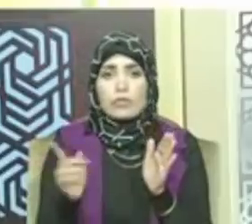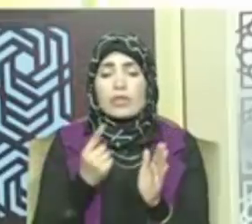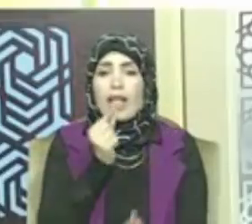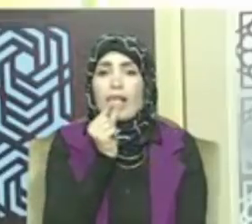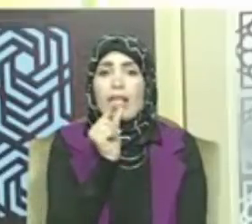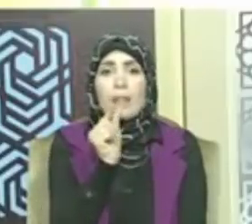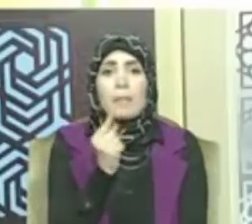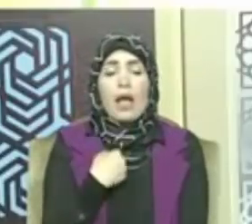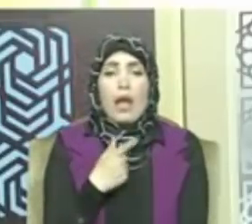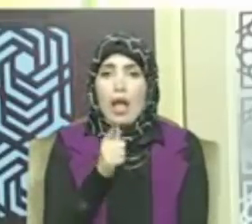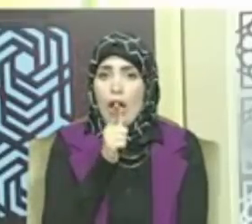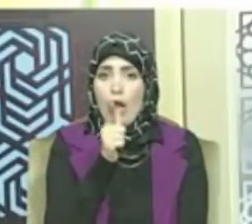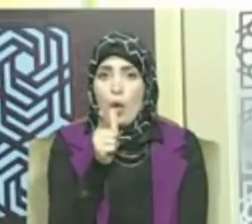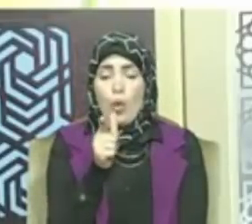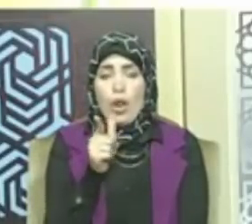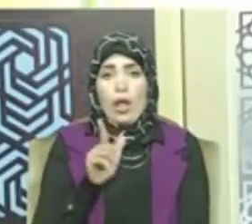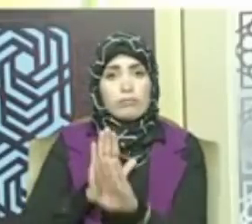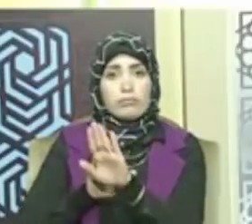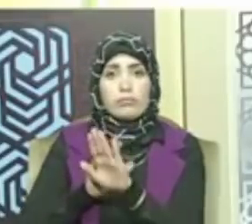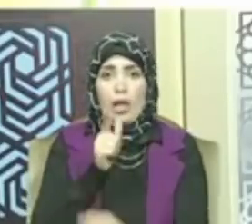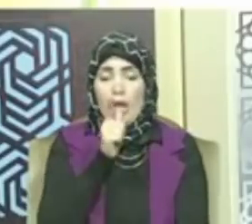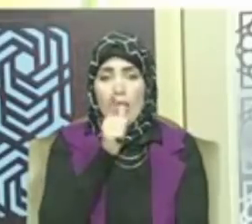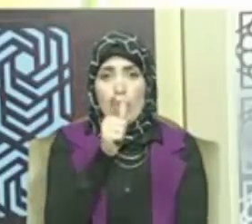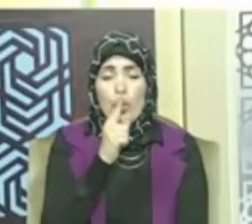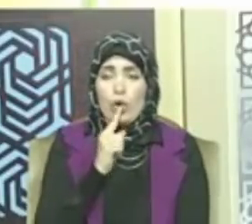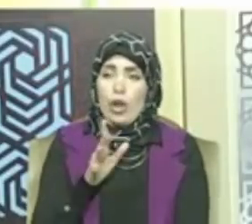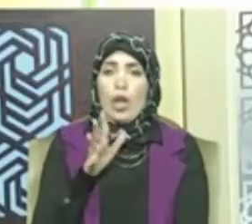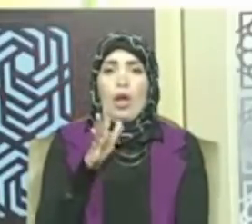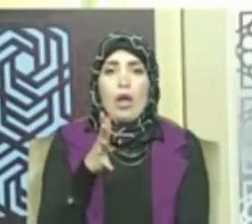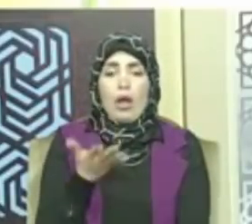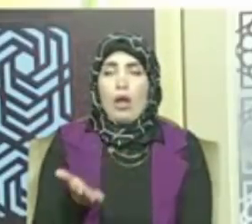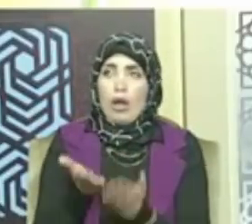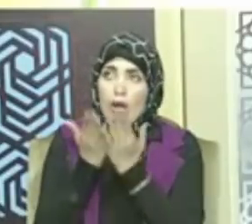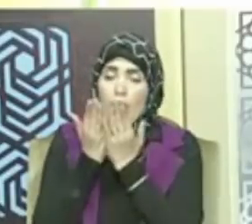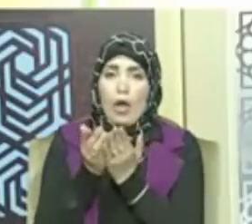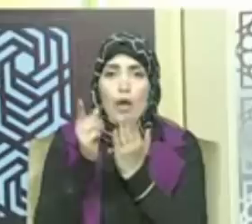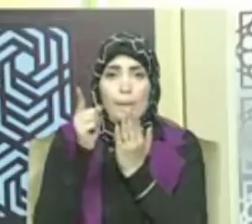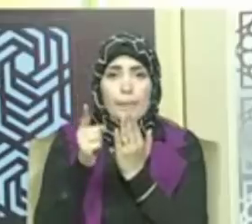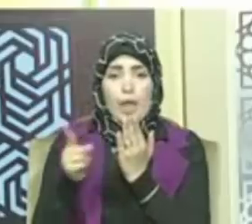أوجهها عسى الله أن يهدي بها.